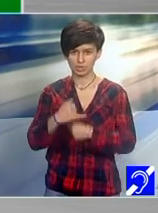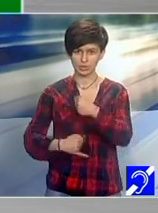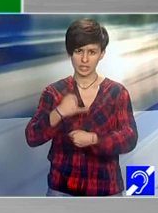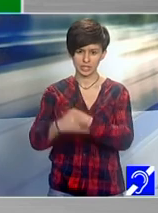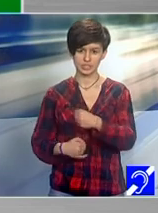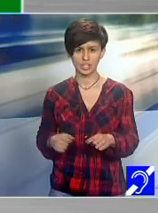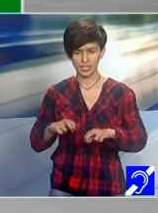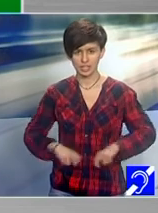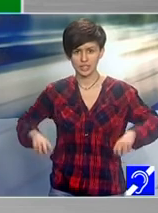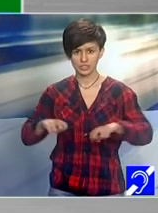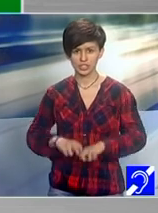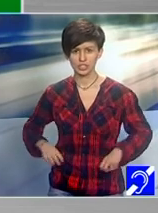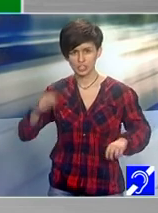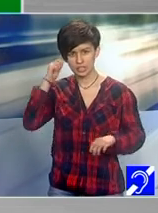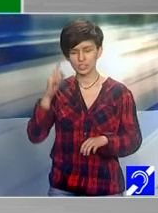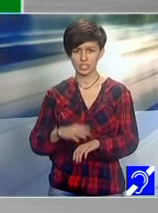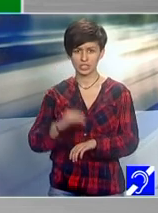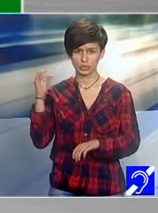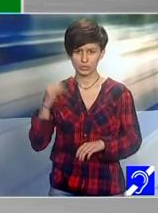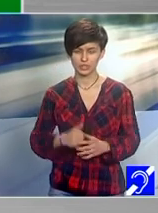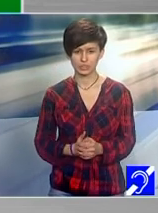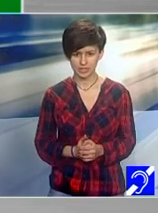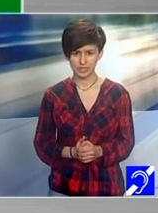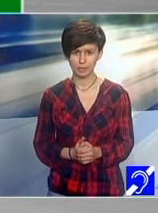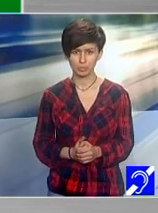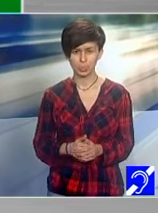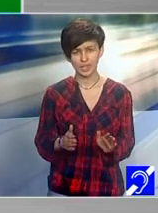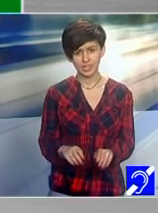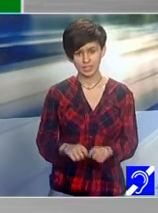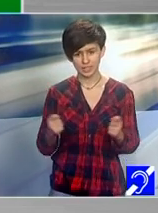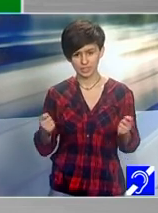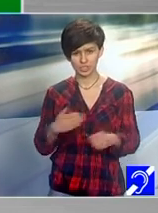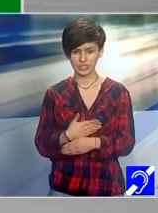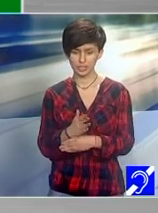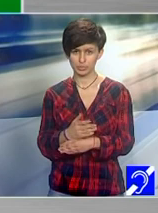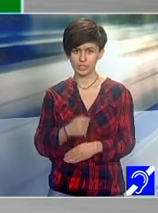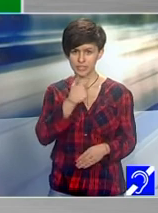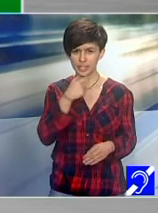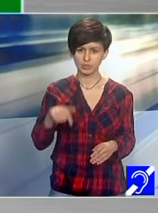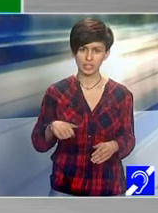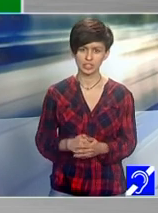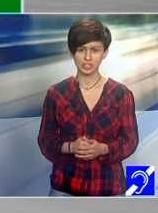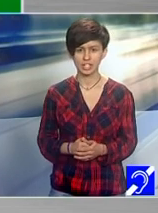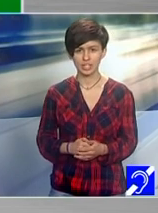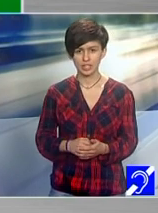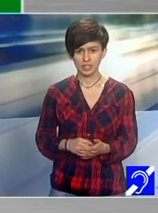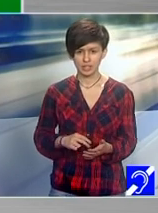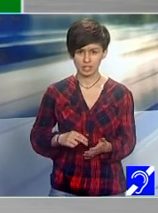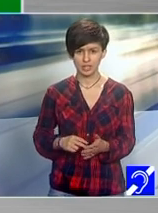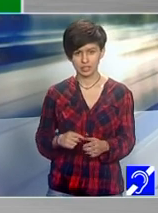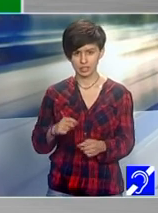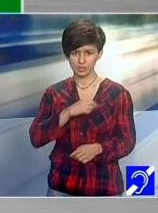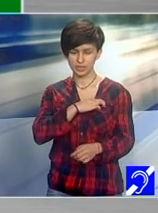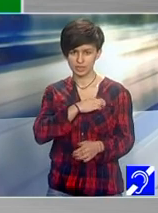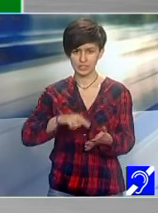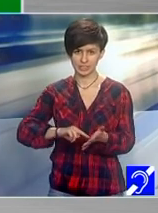și Inventicii ProInvent, care și-a deschis porțile și anul acesta la Universitatea Tehnică. În finalul